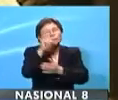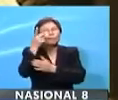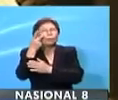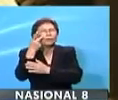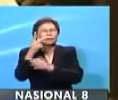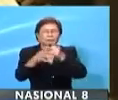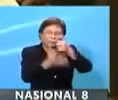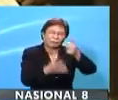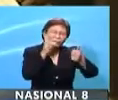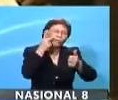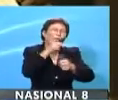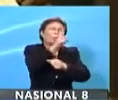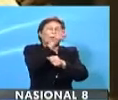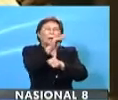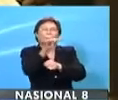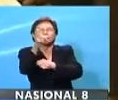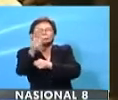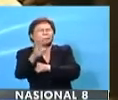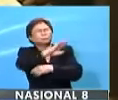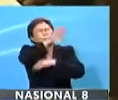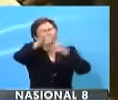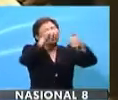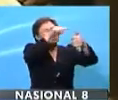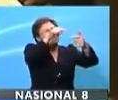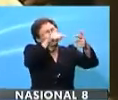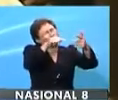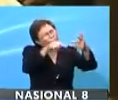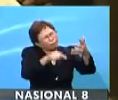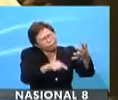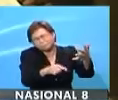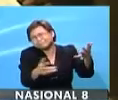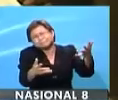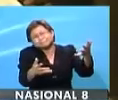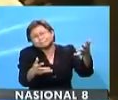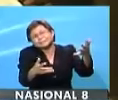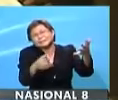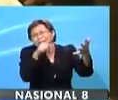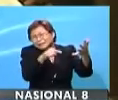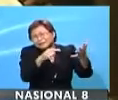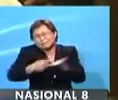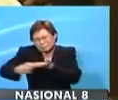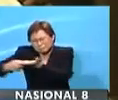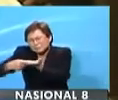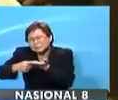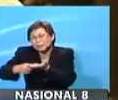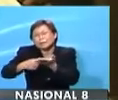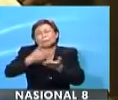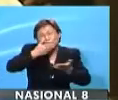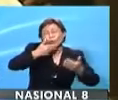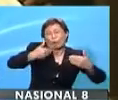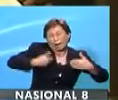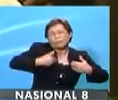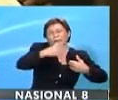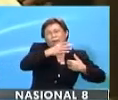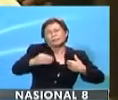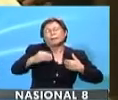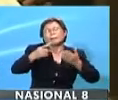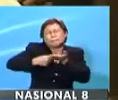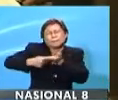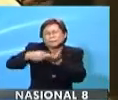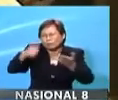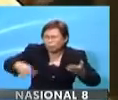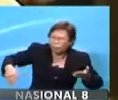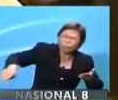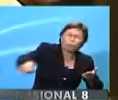politik, berhubung dengan 1MDB dan sebagainya. Ini semua isu yang bukan hanya dibincang di peringkat pemuda tetapi dibincang di